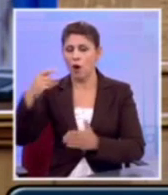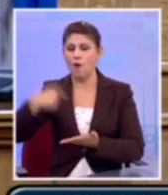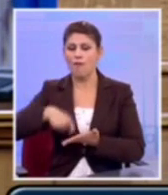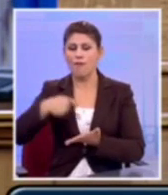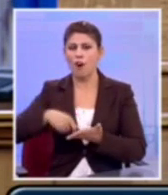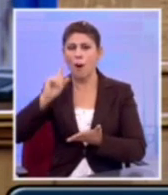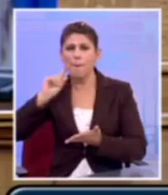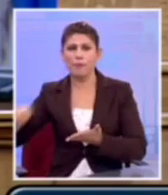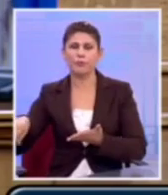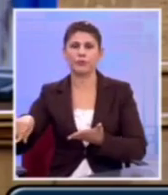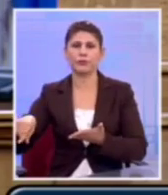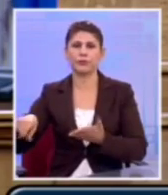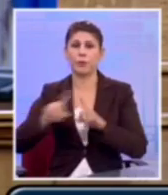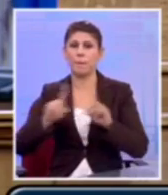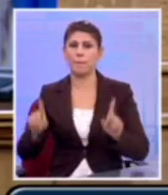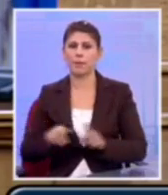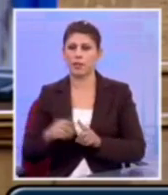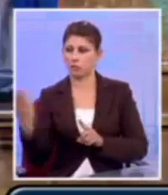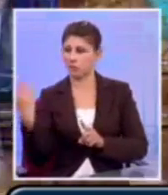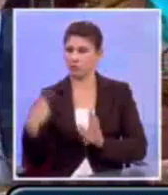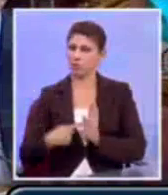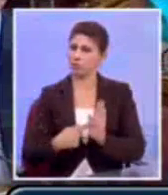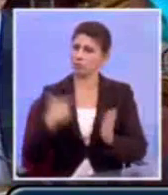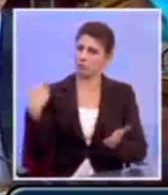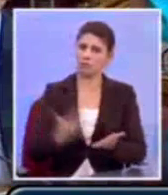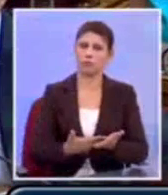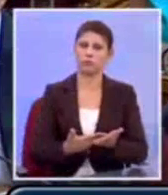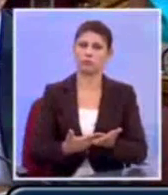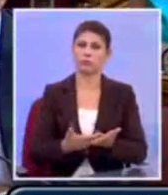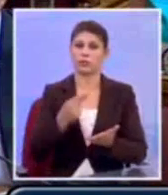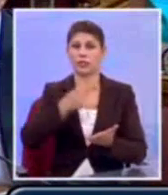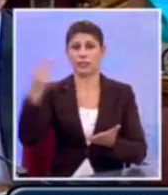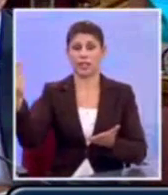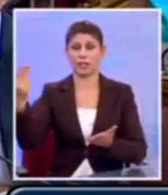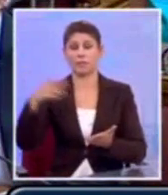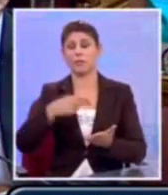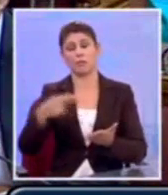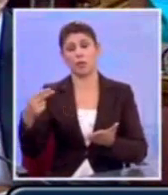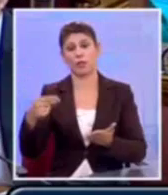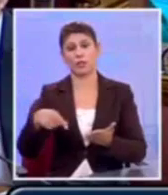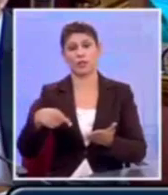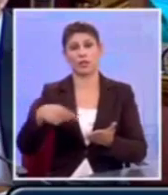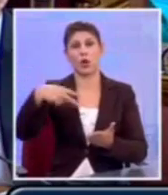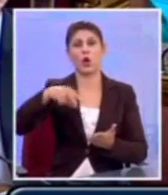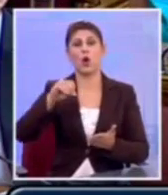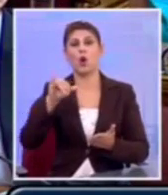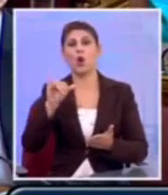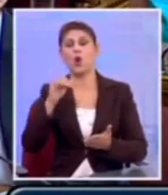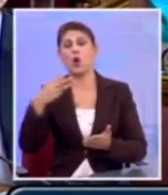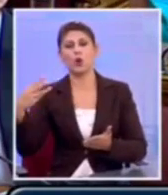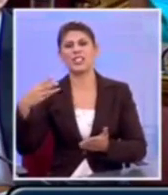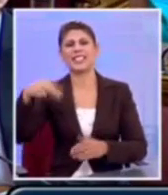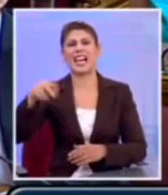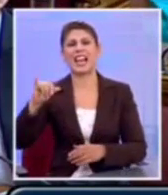φοροαποφυγής που πρόσφατα μόλις αποκαλύφθηκε με την διαβόητη υπόθεση LuxLeaks,